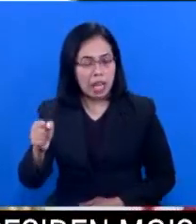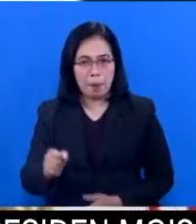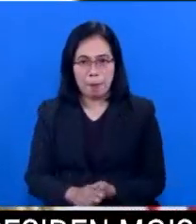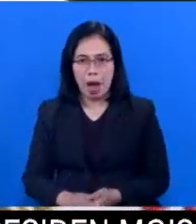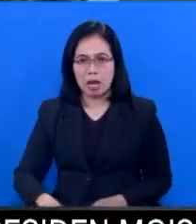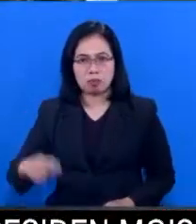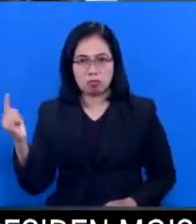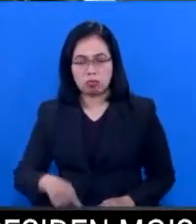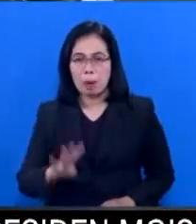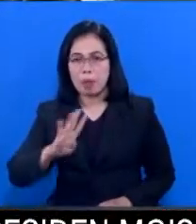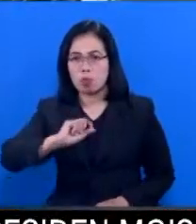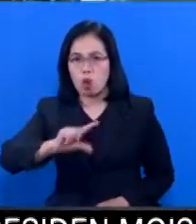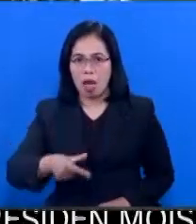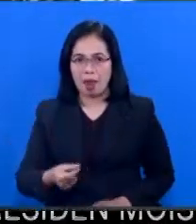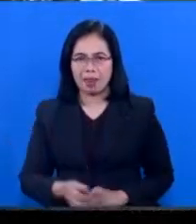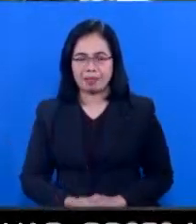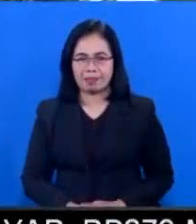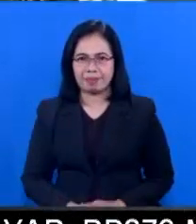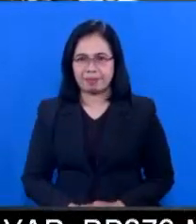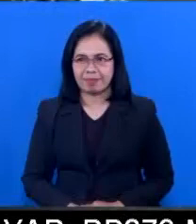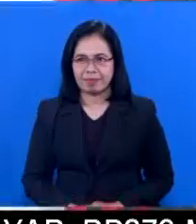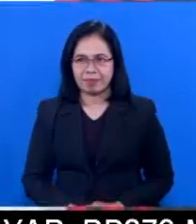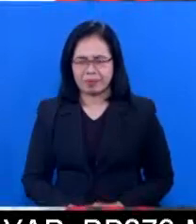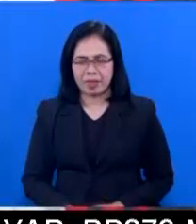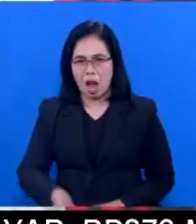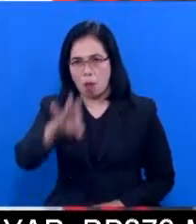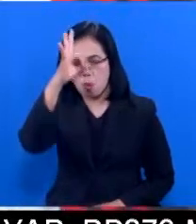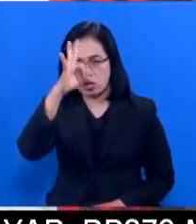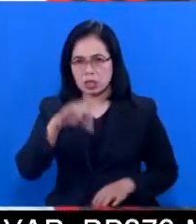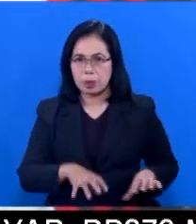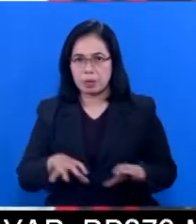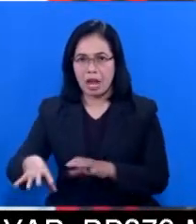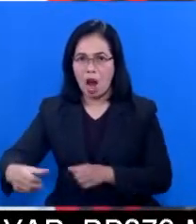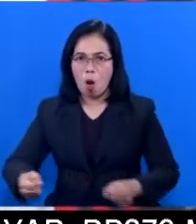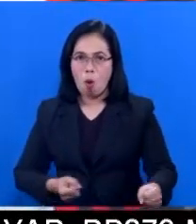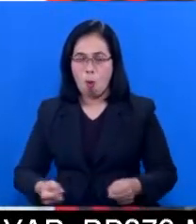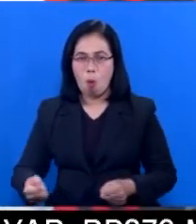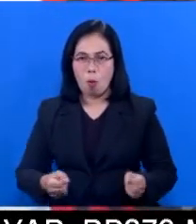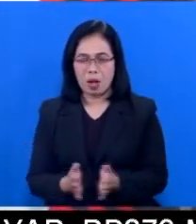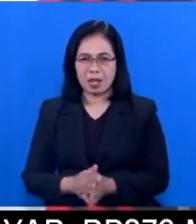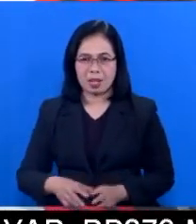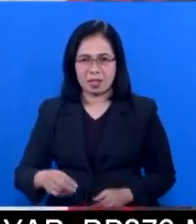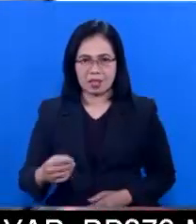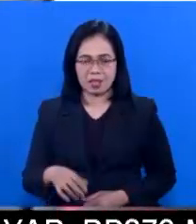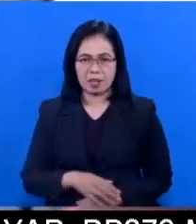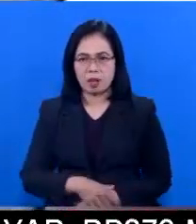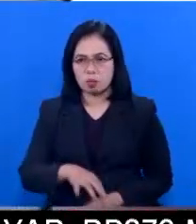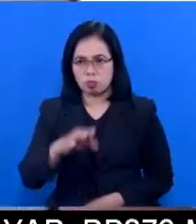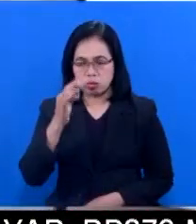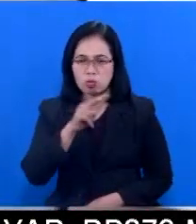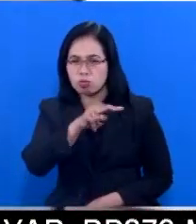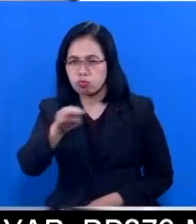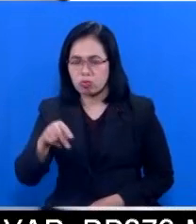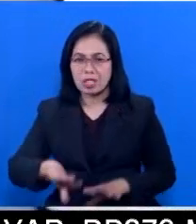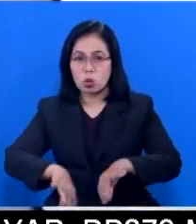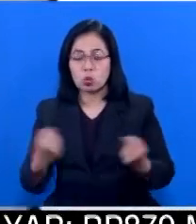bulan. Selain meringkus seorang tersangka, polisi juga memindahkan mobil patroli Polsek Kenjeran yang telah dirusak dan dikuasai